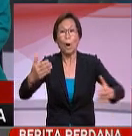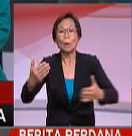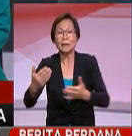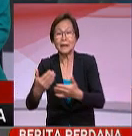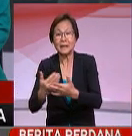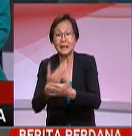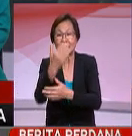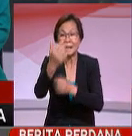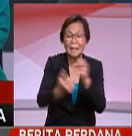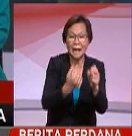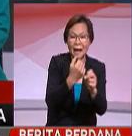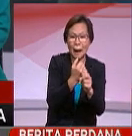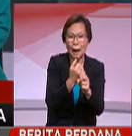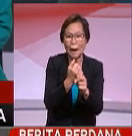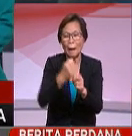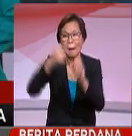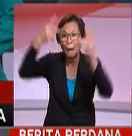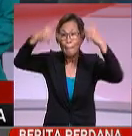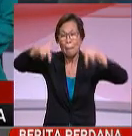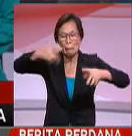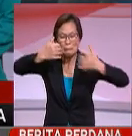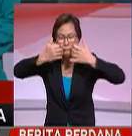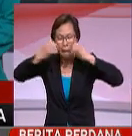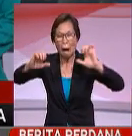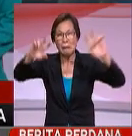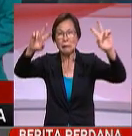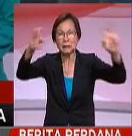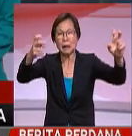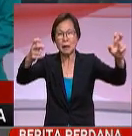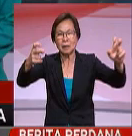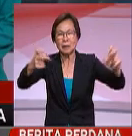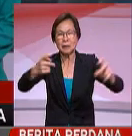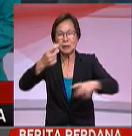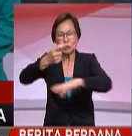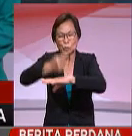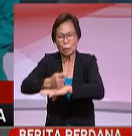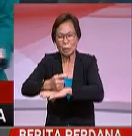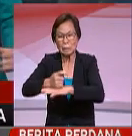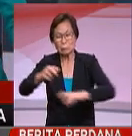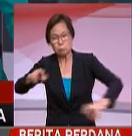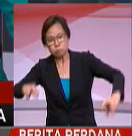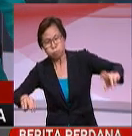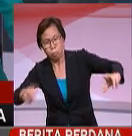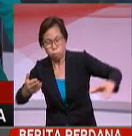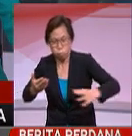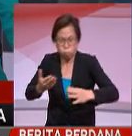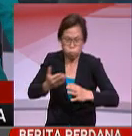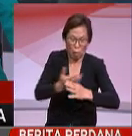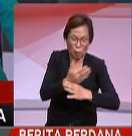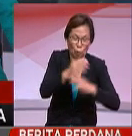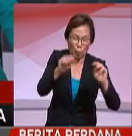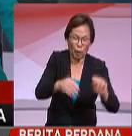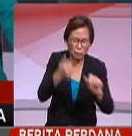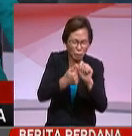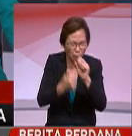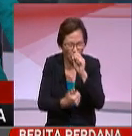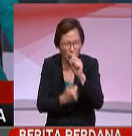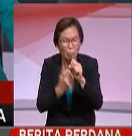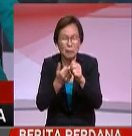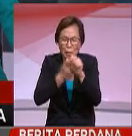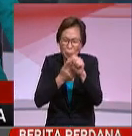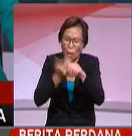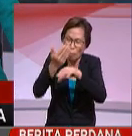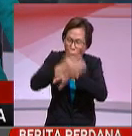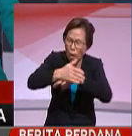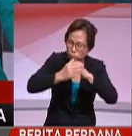berkaliber Kwek Xiao Chuan juga menggunakan tema tradisi raksasa yang mengganggu manusia pada setiap malam Tahun Baru